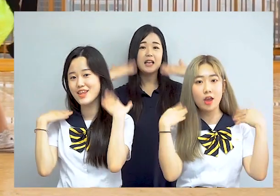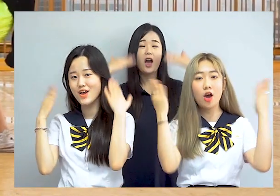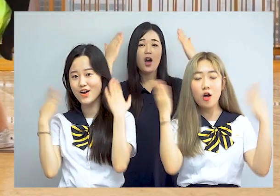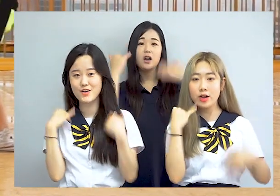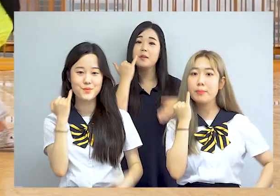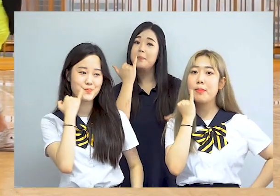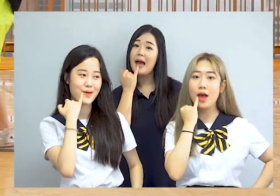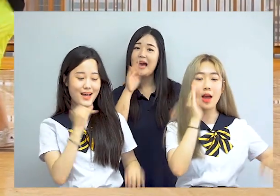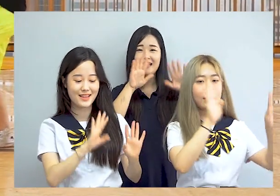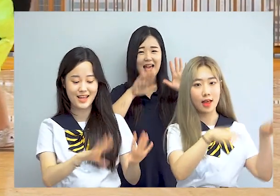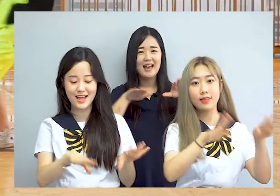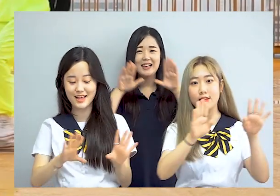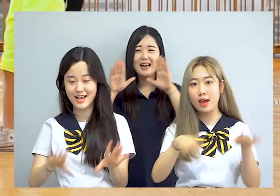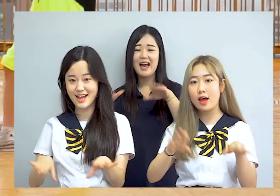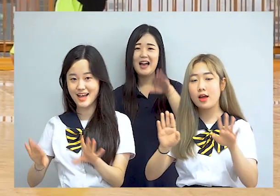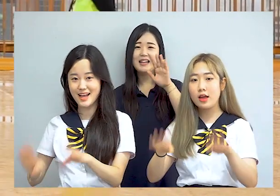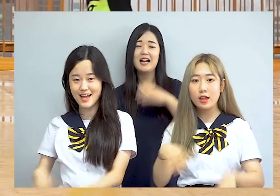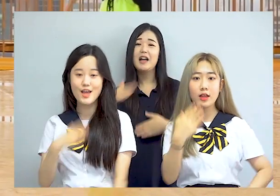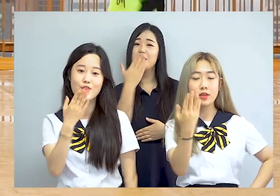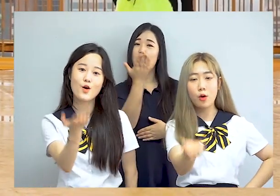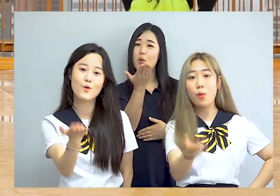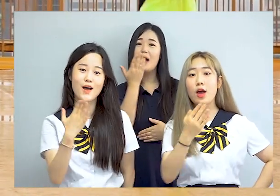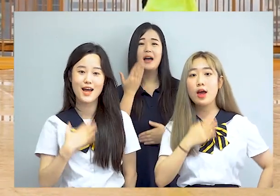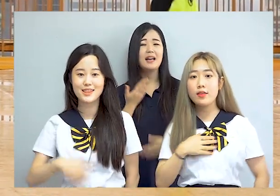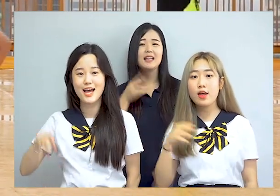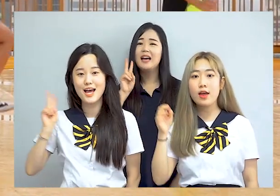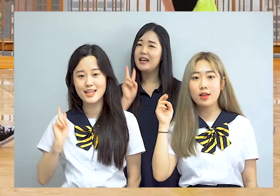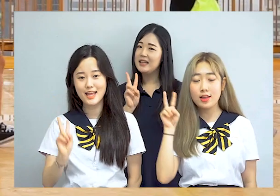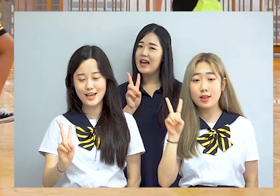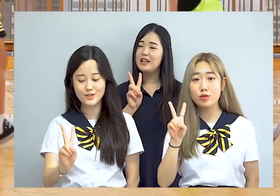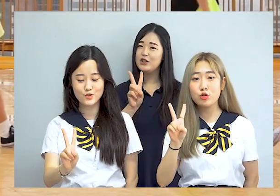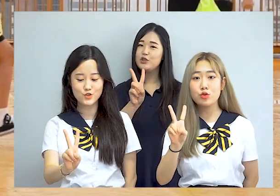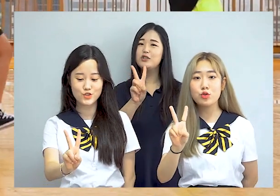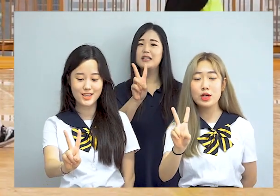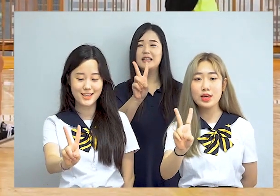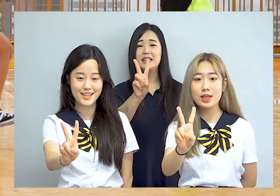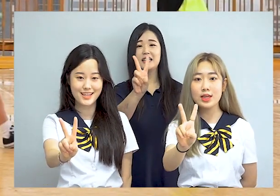지난 여름 바닷가 너와 나